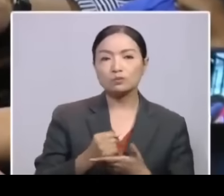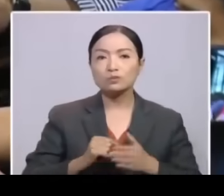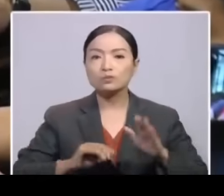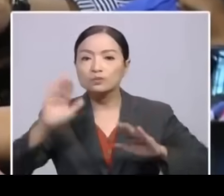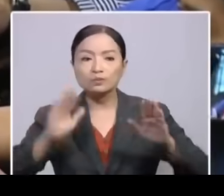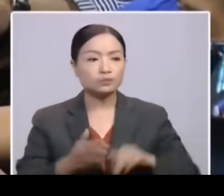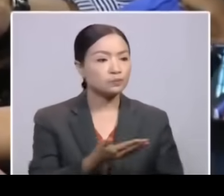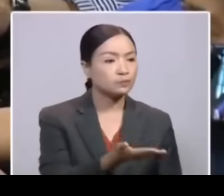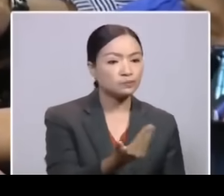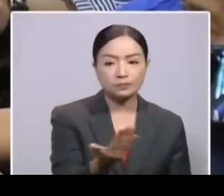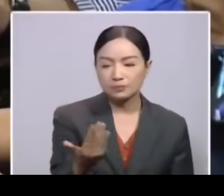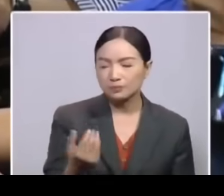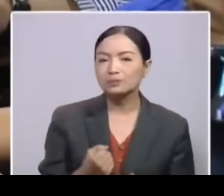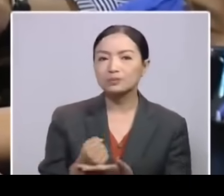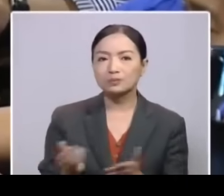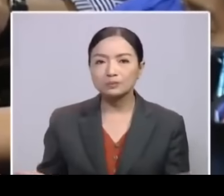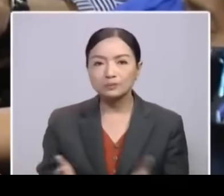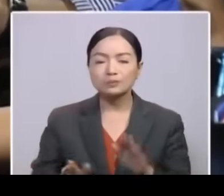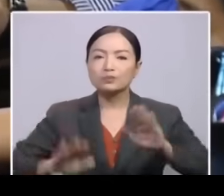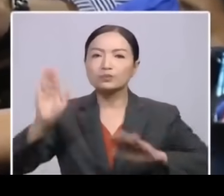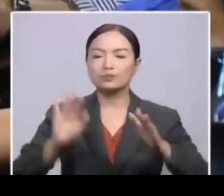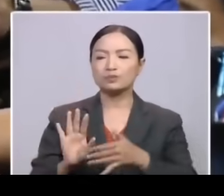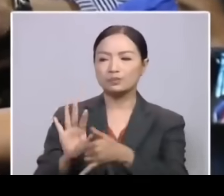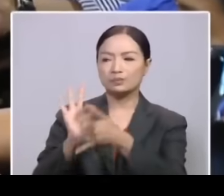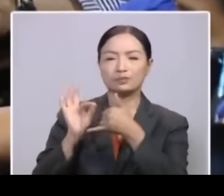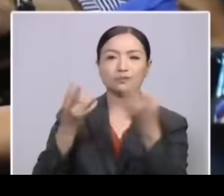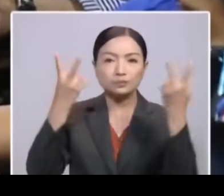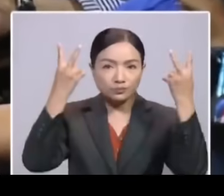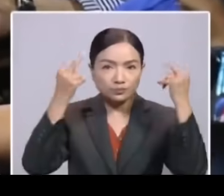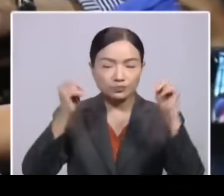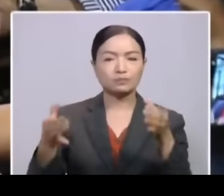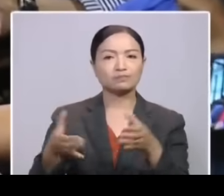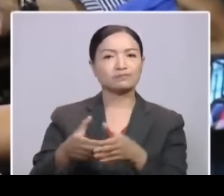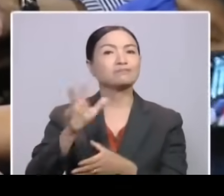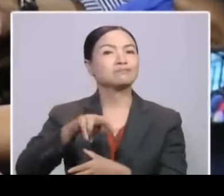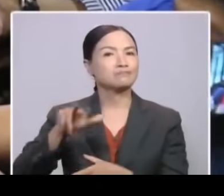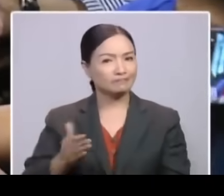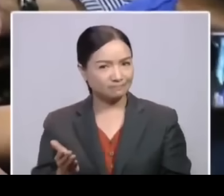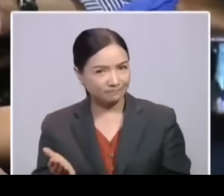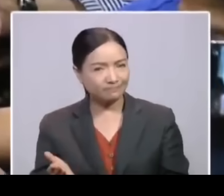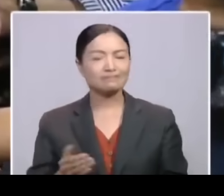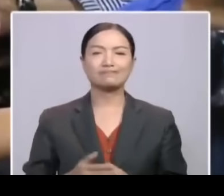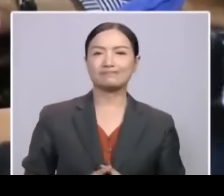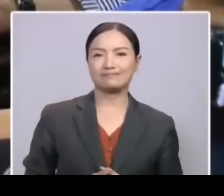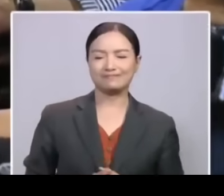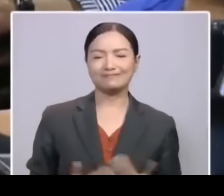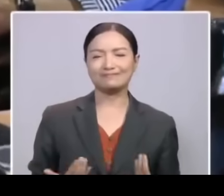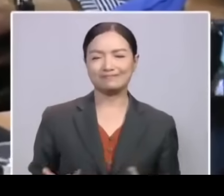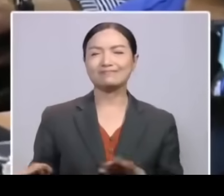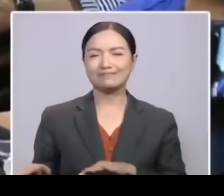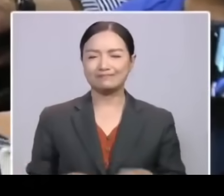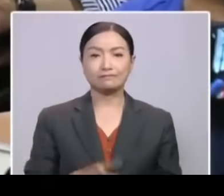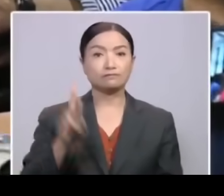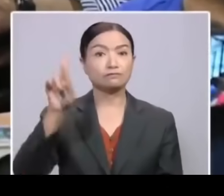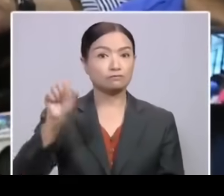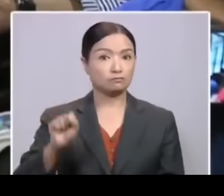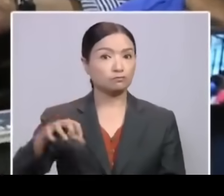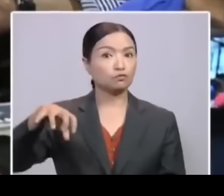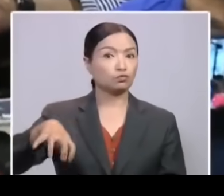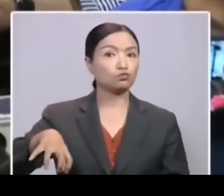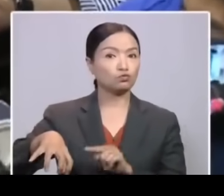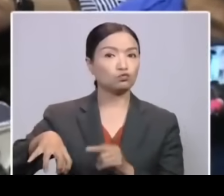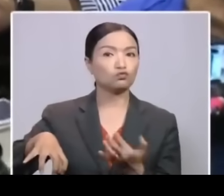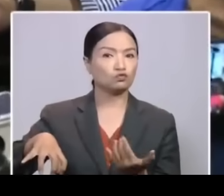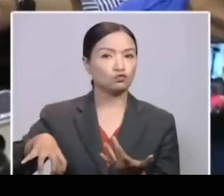เสียงในการสนับสนุนโหวตเลือกนายกรัฐมนตรีของพรรคเพื่อไทยด้วยเหมือนกันเดี๋ยวรอความพร้อมที่รัฐสภาอีกสักพักหนึ่ง